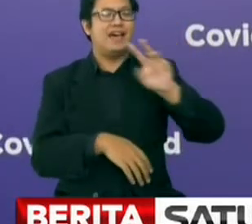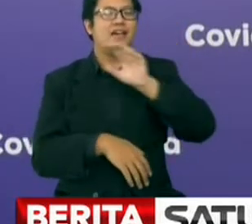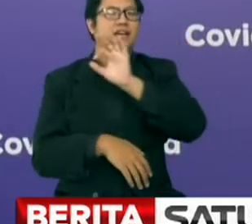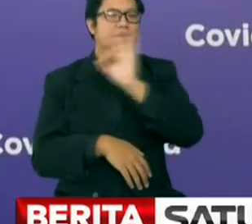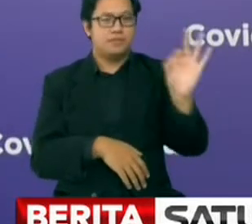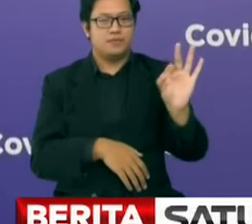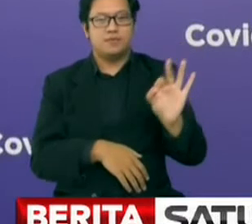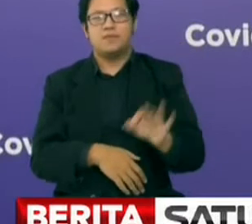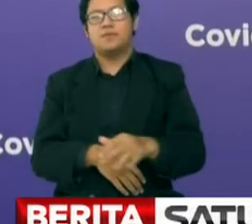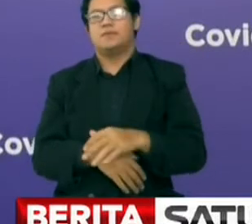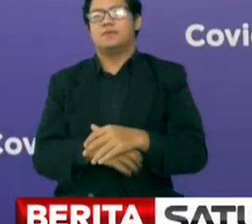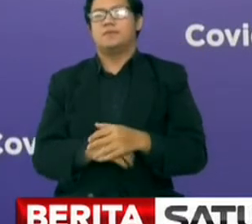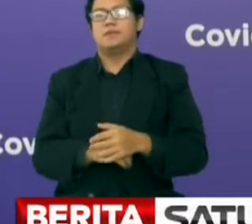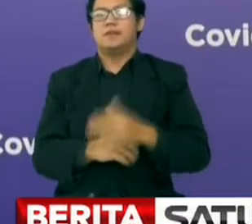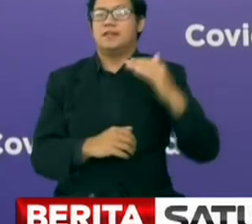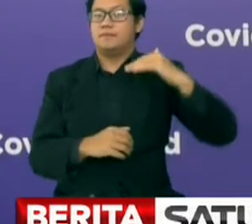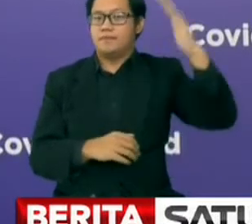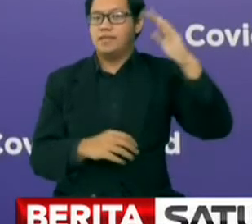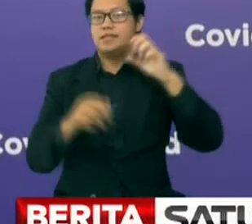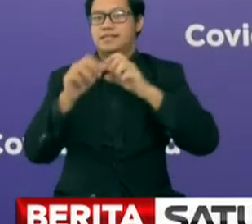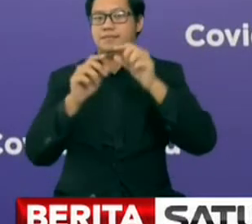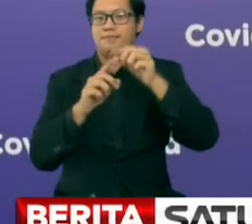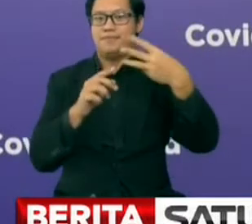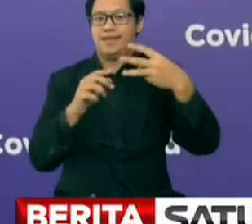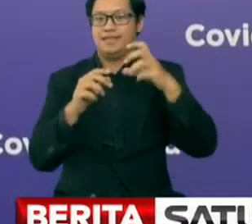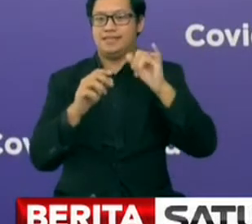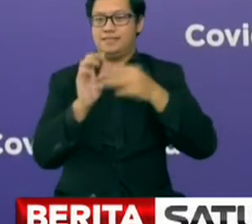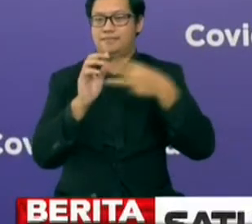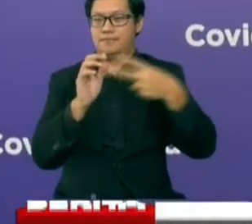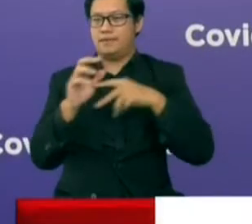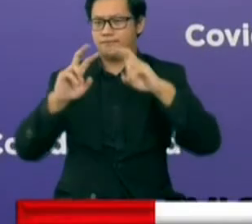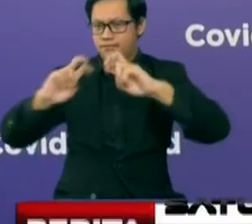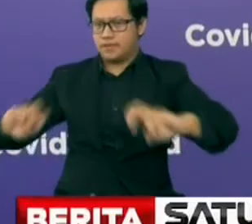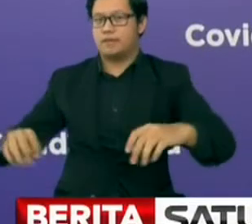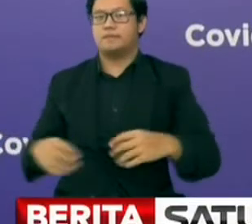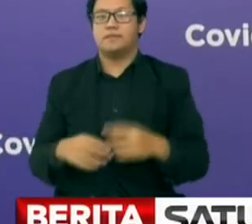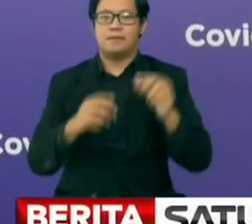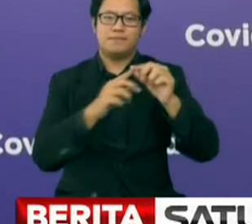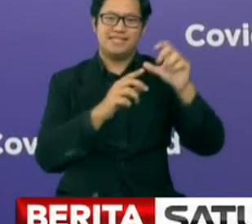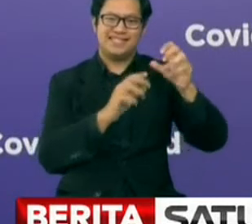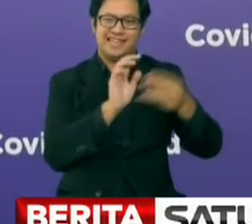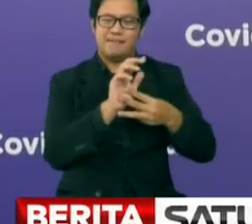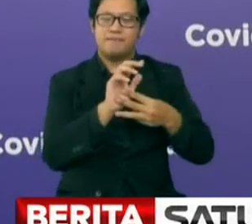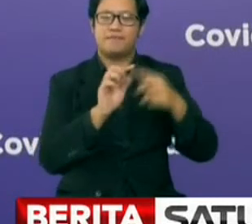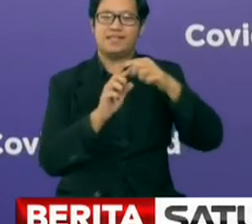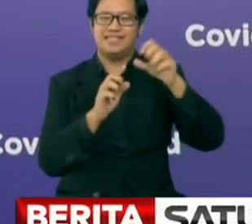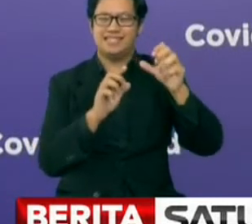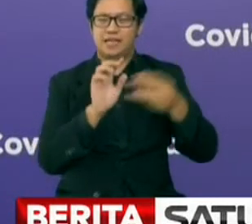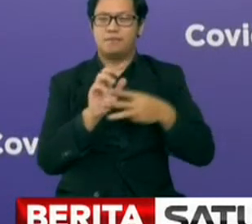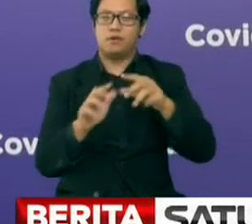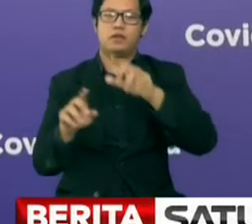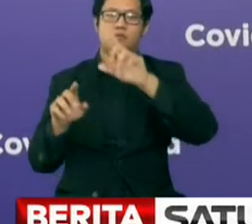3690 spesimen yang kita periksa Hai diantaranya pemeriksaan menggunakan PCM sudah 719